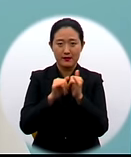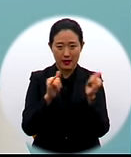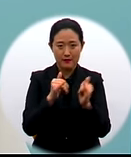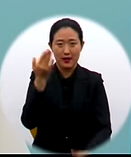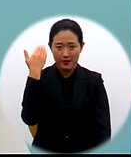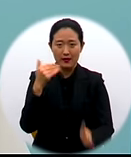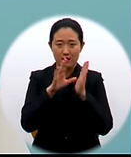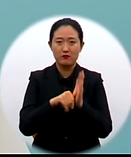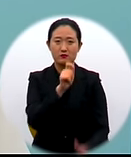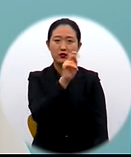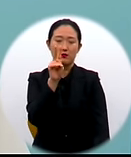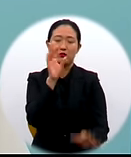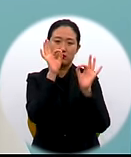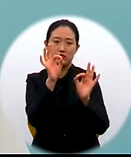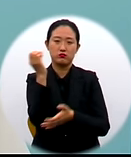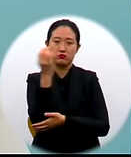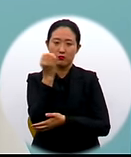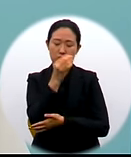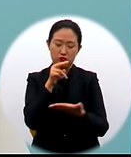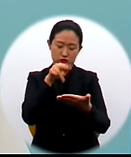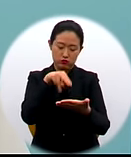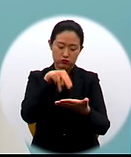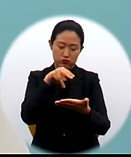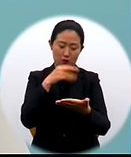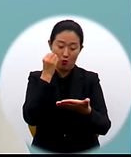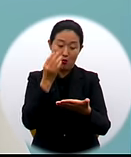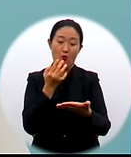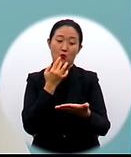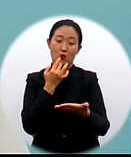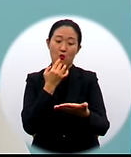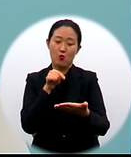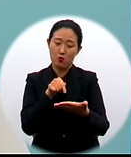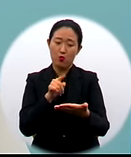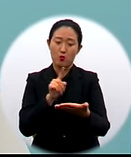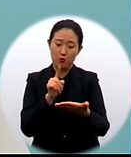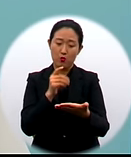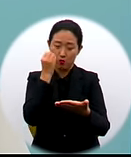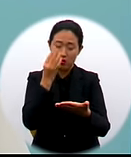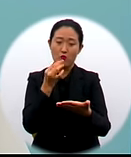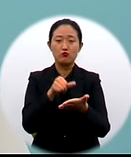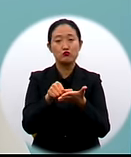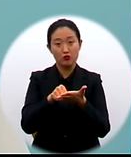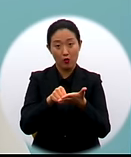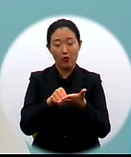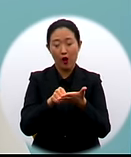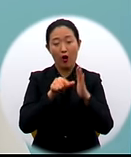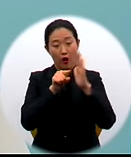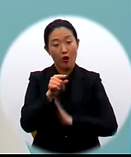새로 나왔대. 소니 뭐가 새로 나왔대. 그래? 가서 볼까? 이렇게 물건을 구입했기